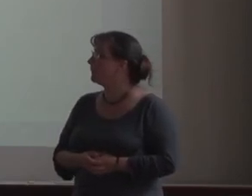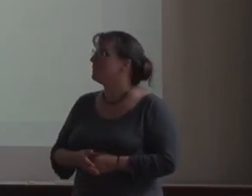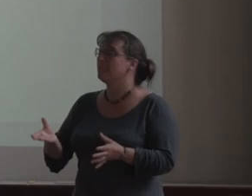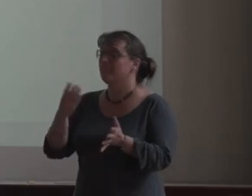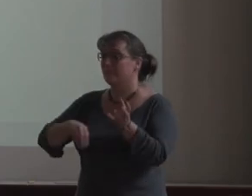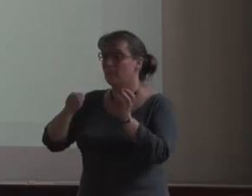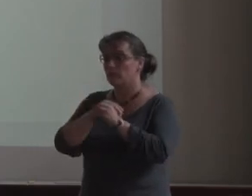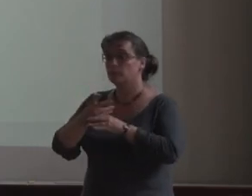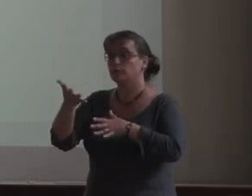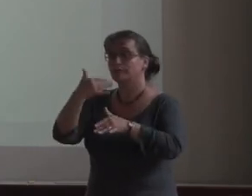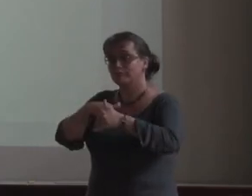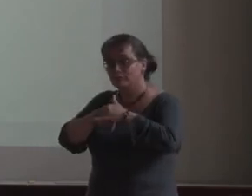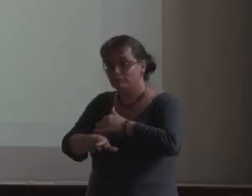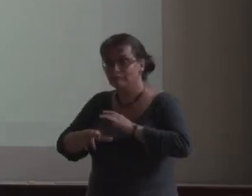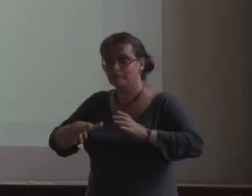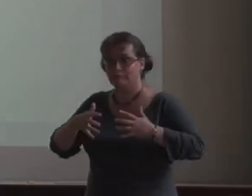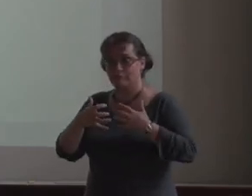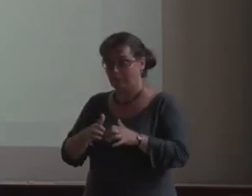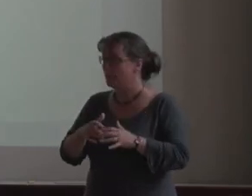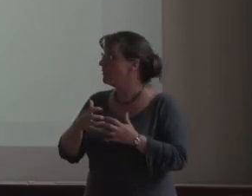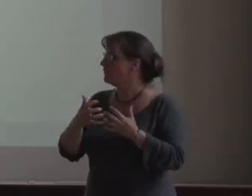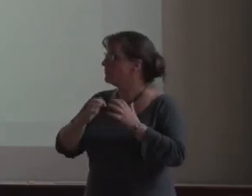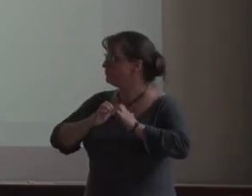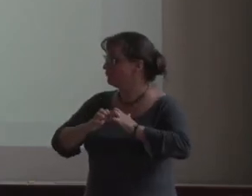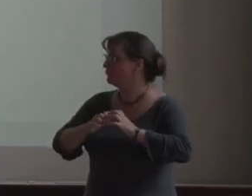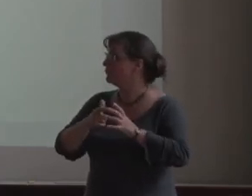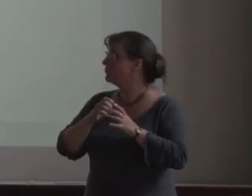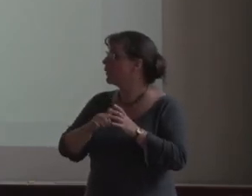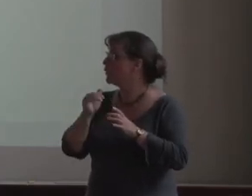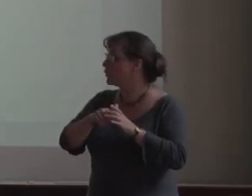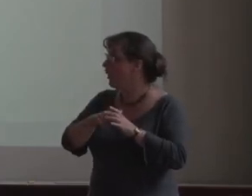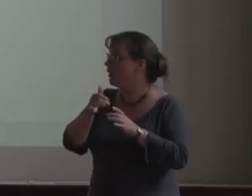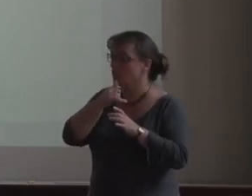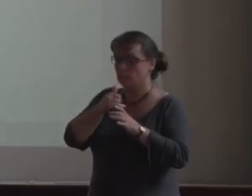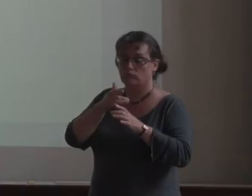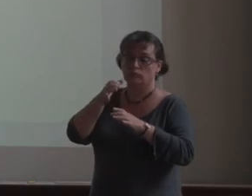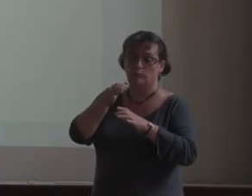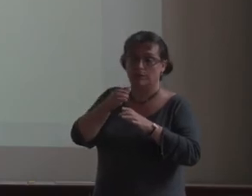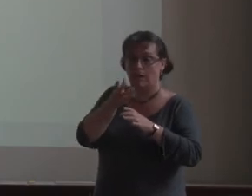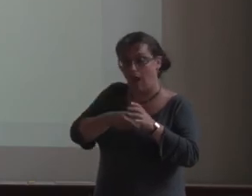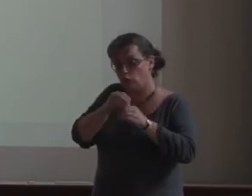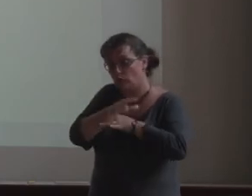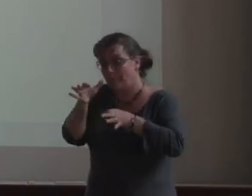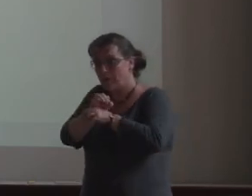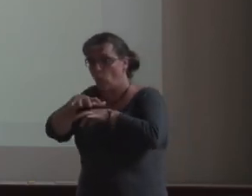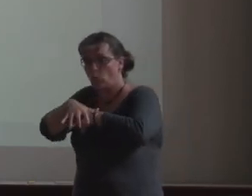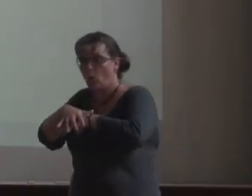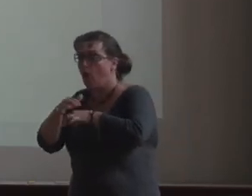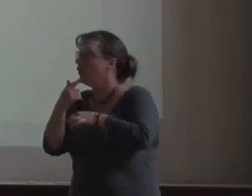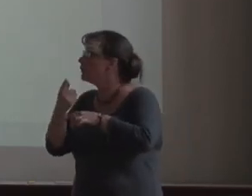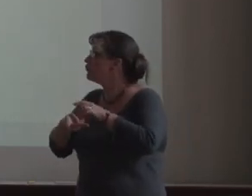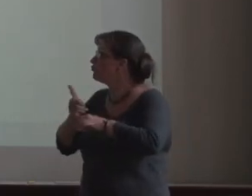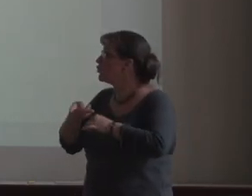hardware, on a le processeur principal et à côté on a un petit microcontrôleur qui nous sert principalement de